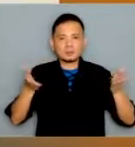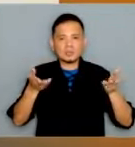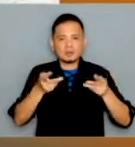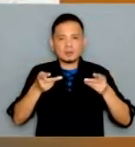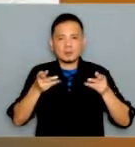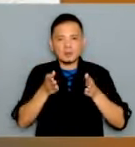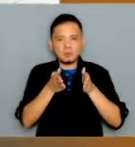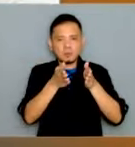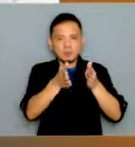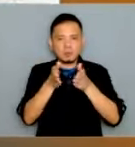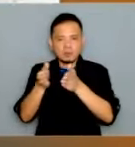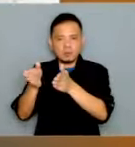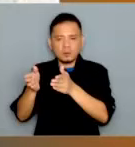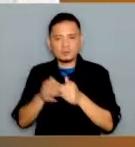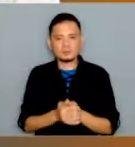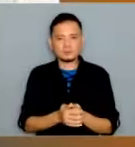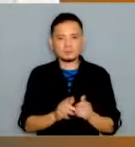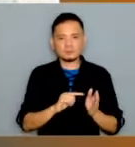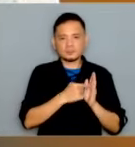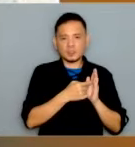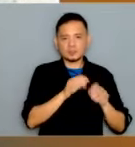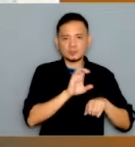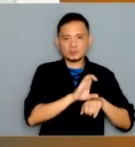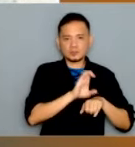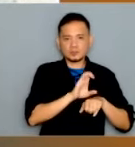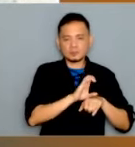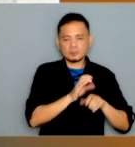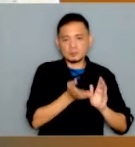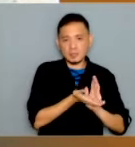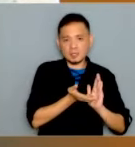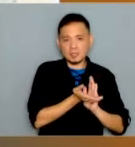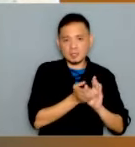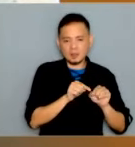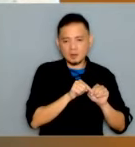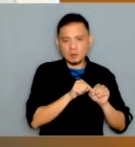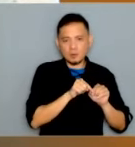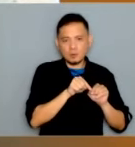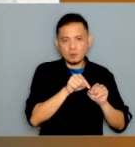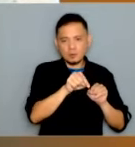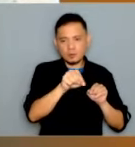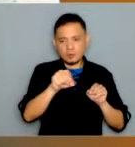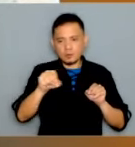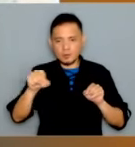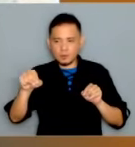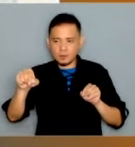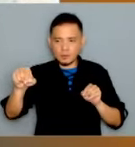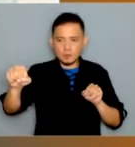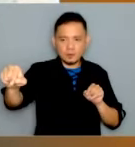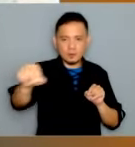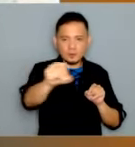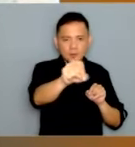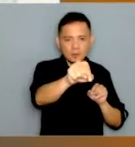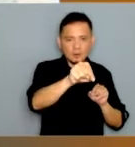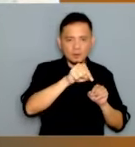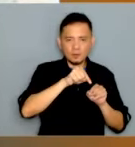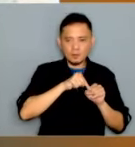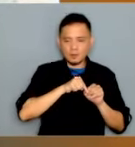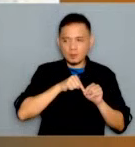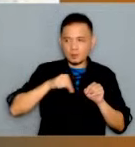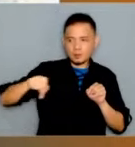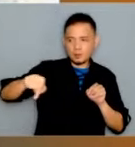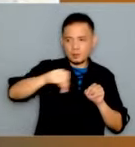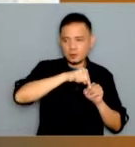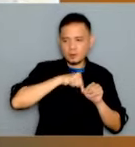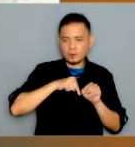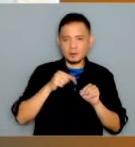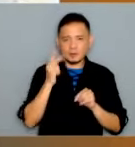sa Immaculate Conception Cathedral ng Pasig. Dadaan ito sa Del Pilar Street at kahabaan ng Dr. Pilapil bago umikot pa Imabini.